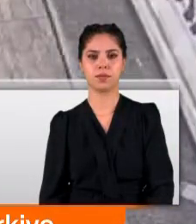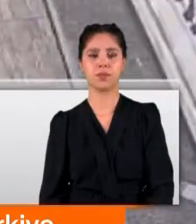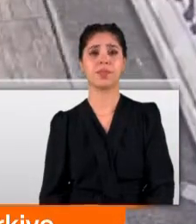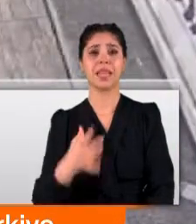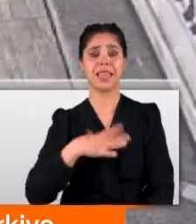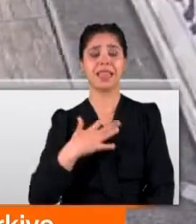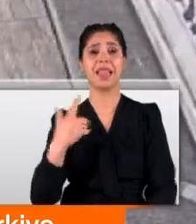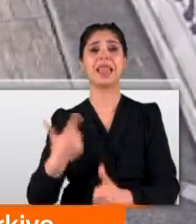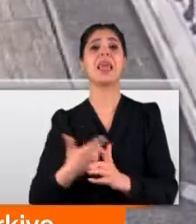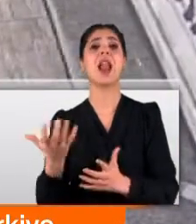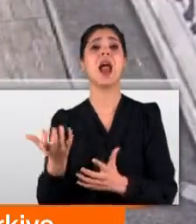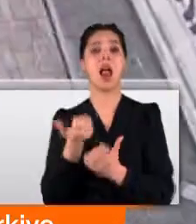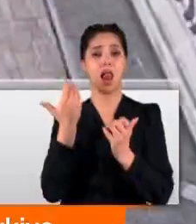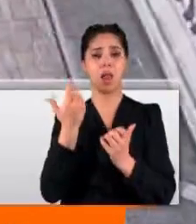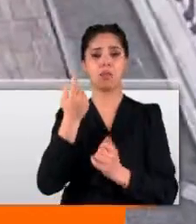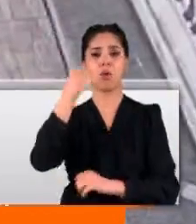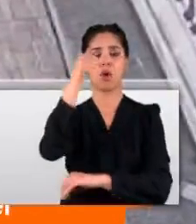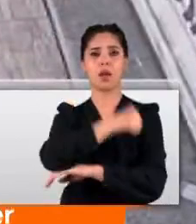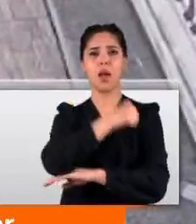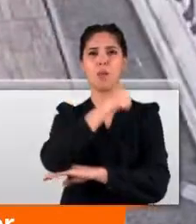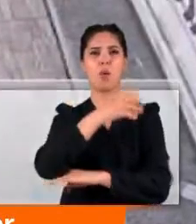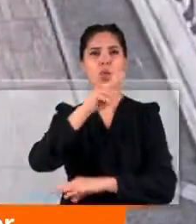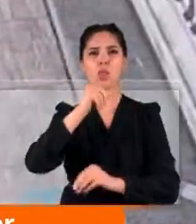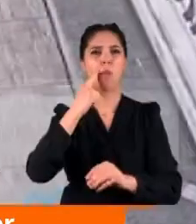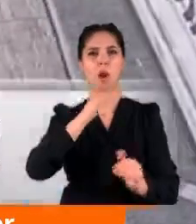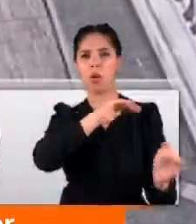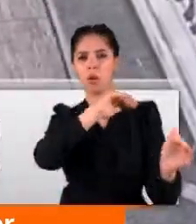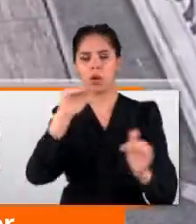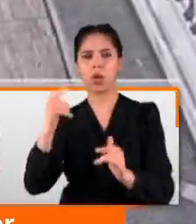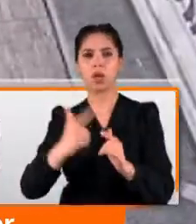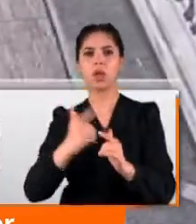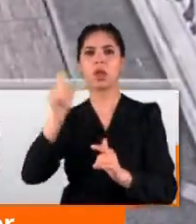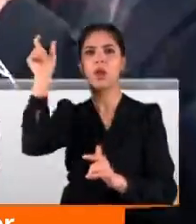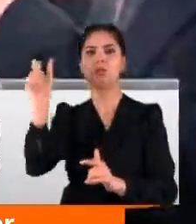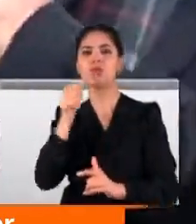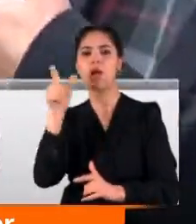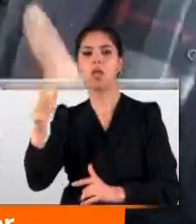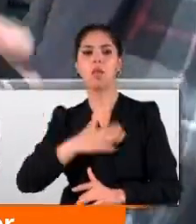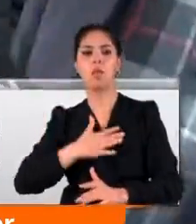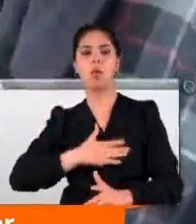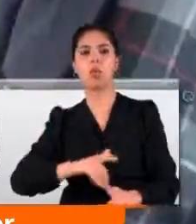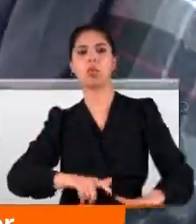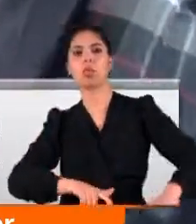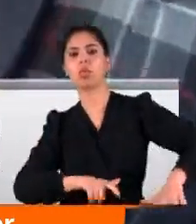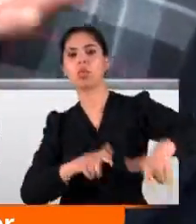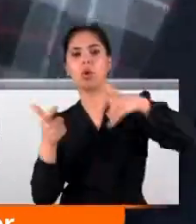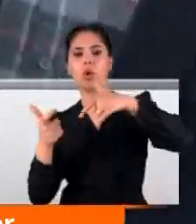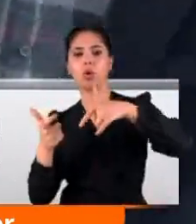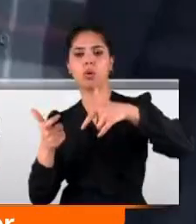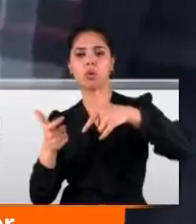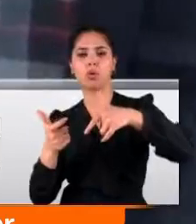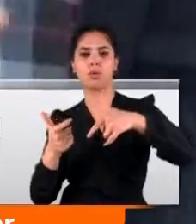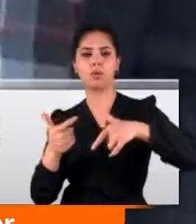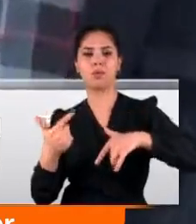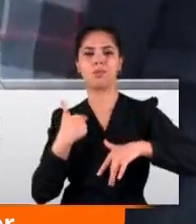İstediği kirayı alamadı, bir kamyon dolusu toprakla geldi, kiracısının önüne döktü. Kamyoncu arkadaşı da kandırmış, ben